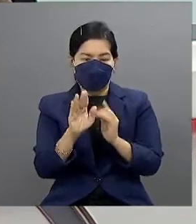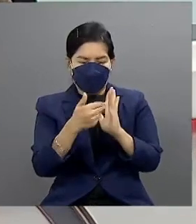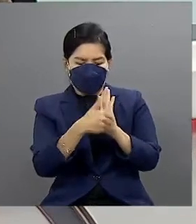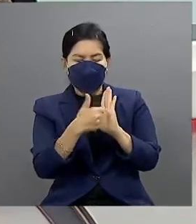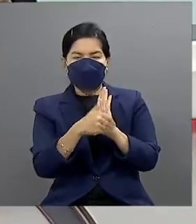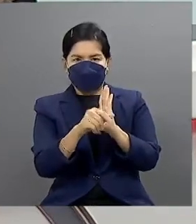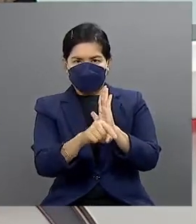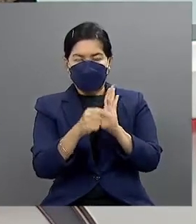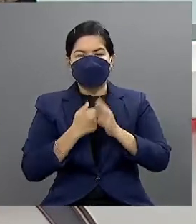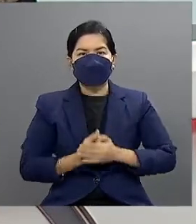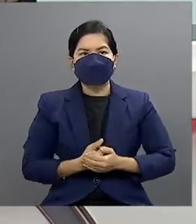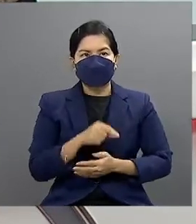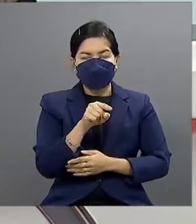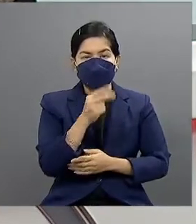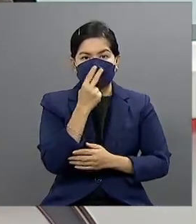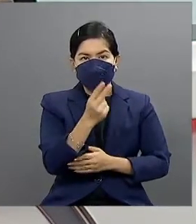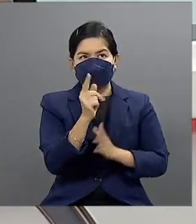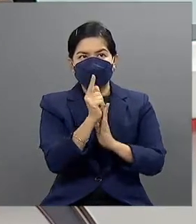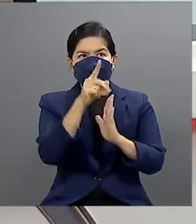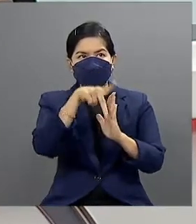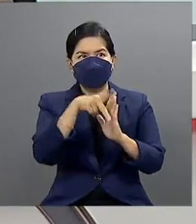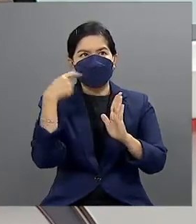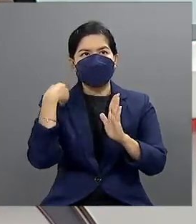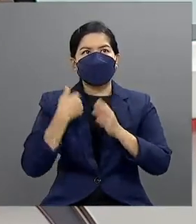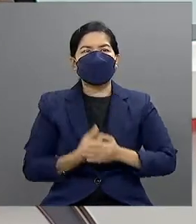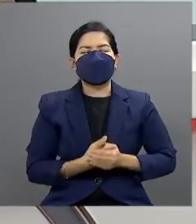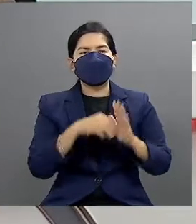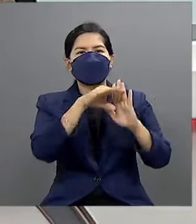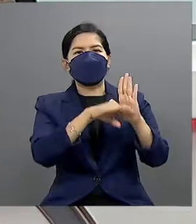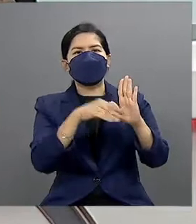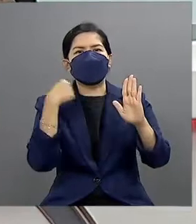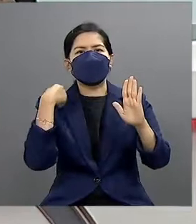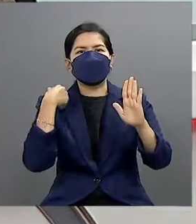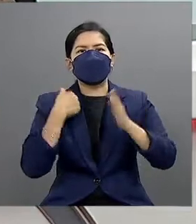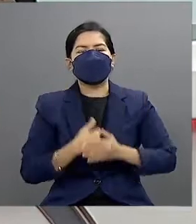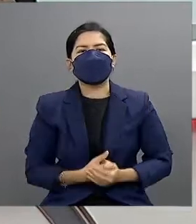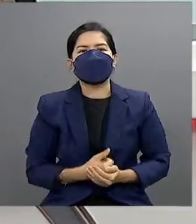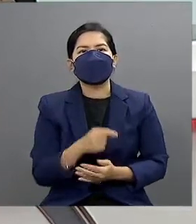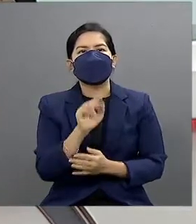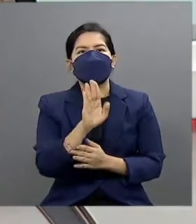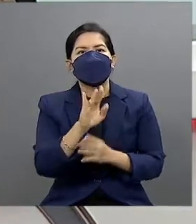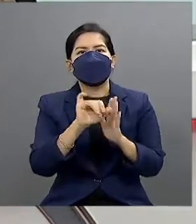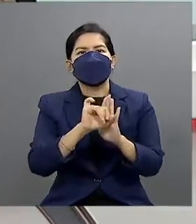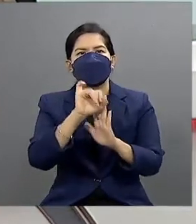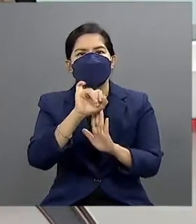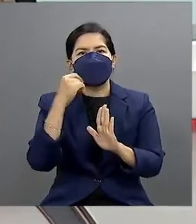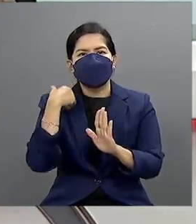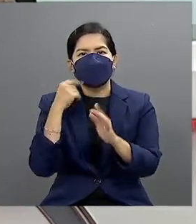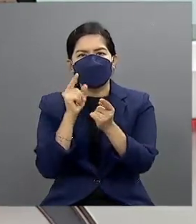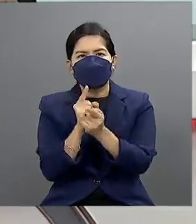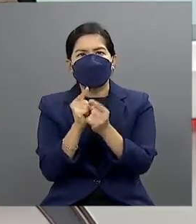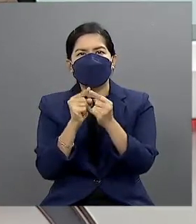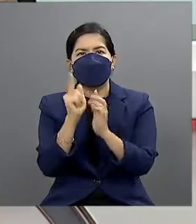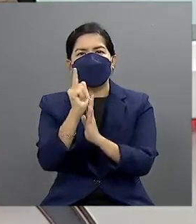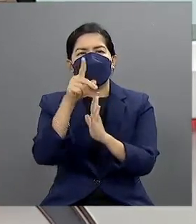ไปที่ลำพูนด้วยเหมือนกันนะคะคลัสเตอร์จากกาฬสินธุ์เนี่ยดังนั้นทั้งที่เชียงใหม่เองเขาก็พบแล้วที่ลำพูนเขาก็พบคนติดเชื้อสาย